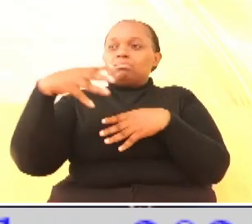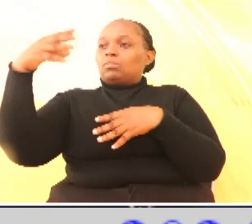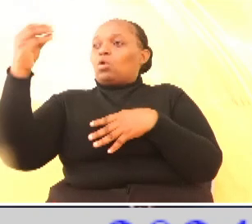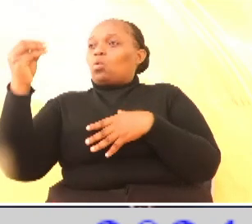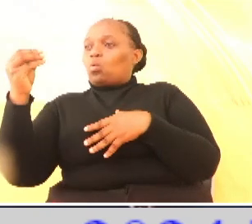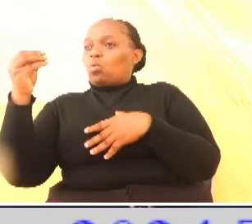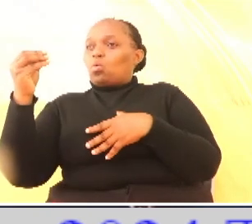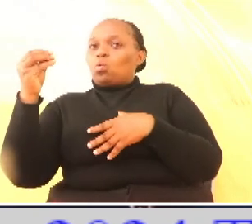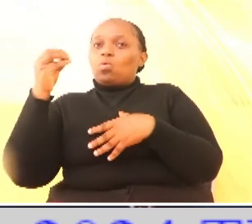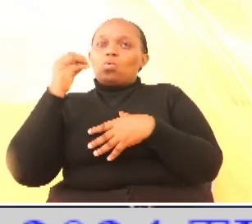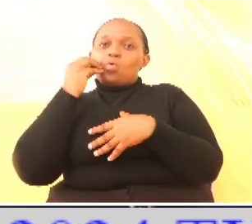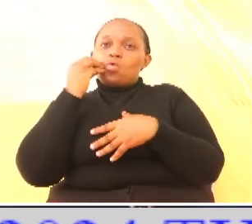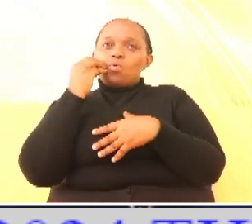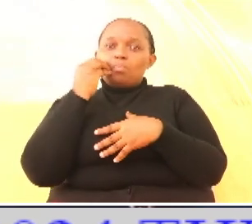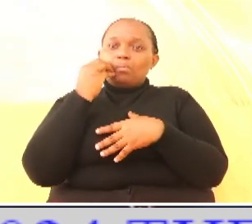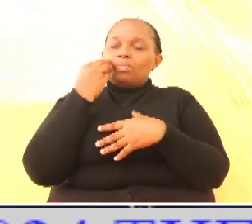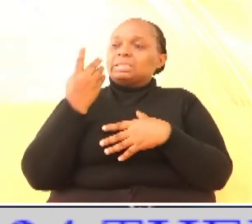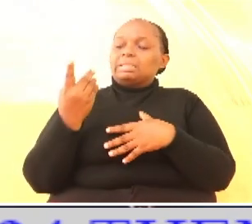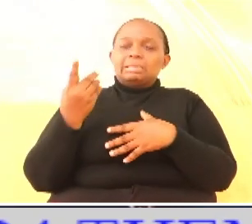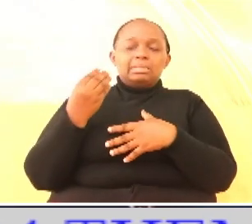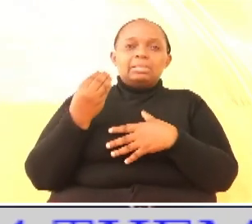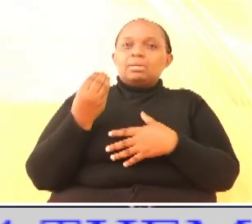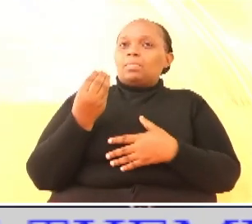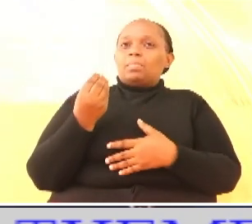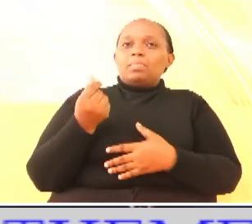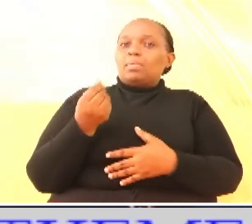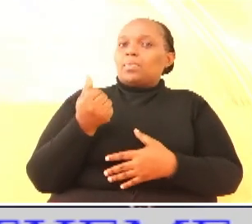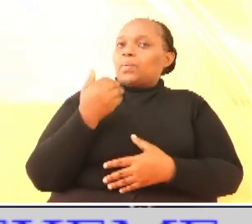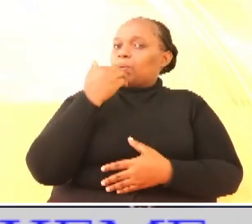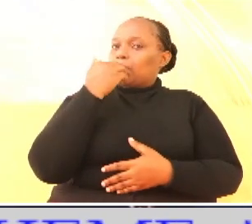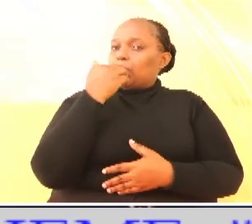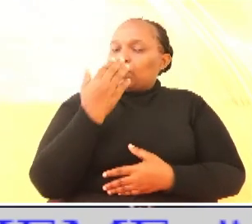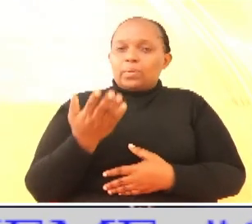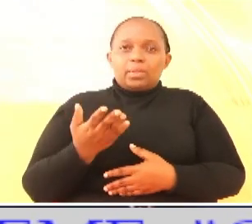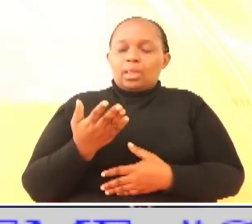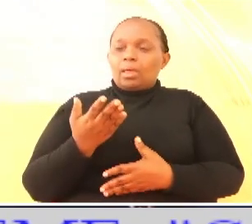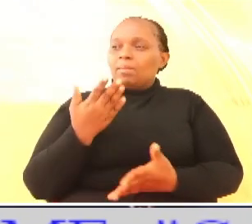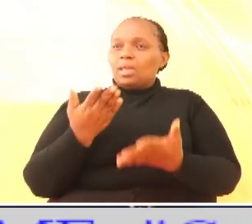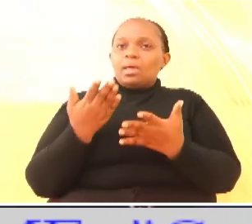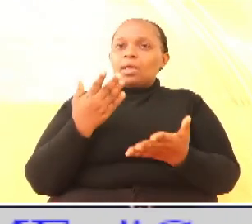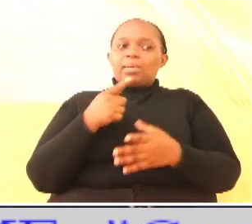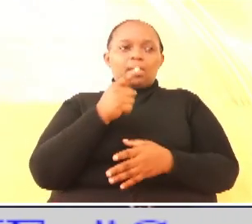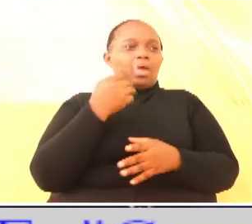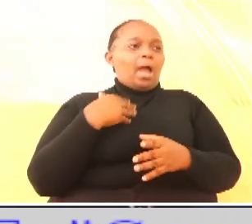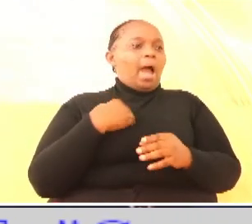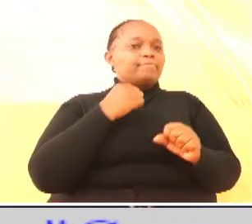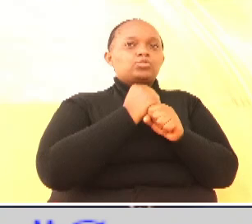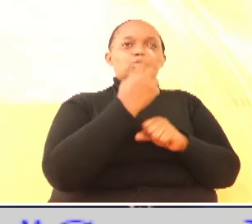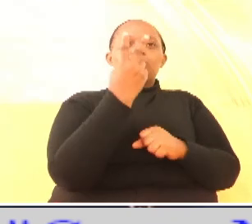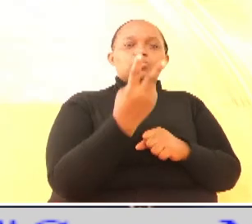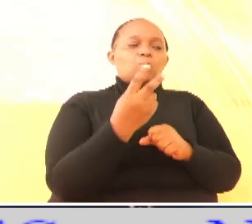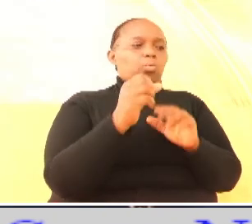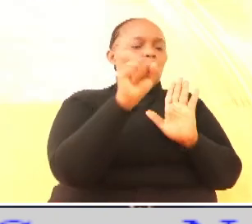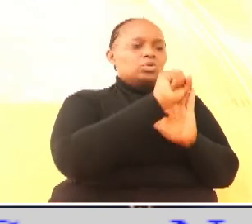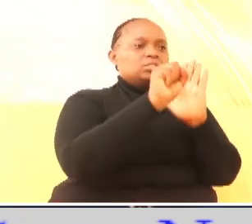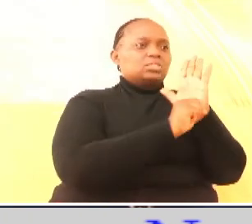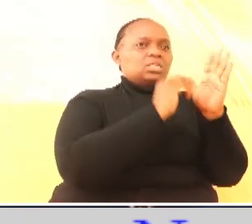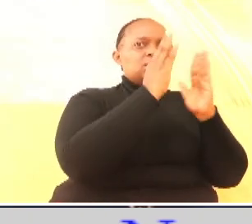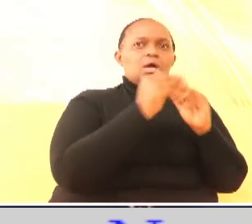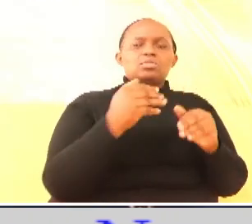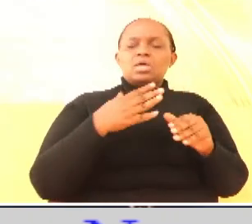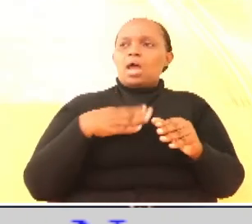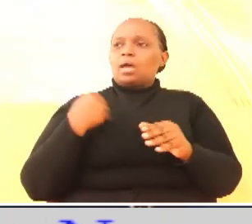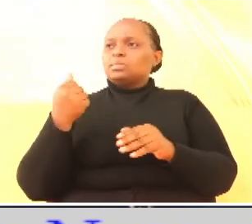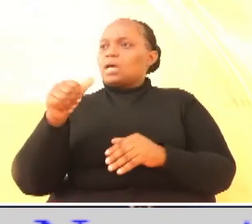kama anafanya kazi hii yetu ya attendant anafyeka nyasi hapo na kusafisha anatoka kama amenawa vizuri sana na kutoka